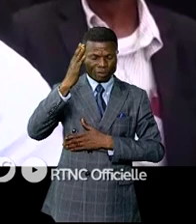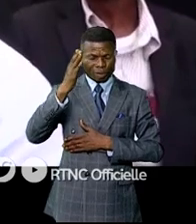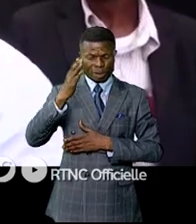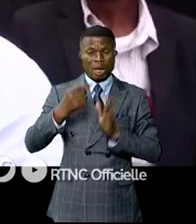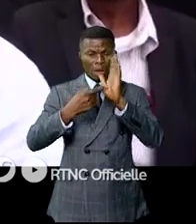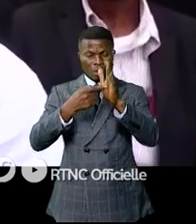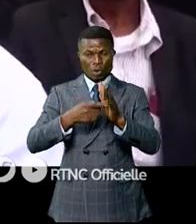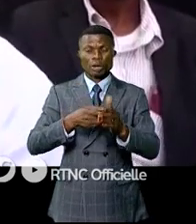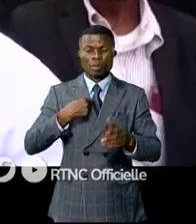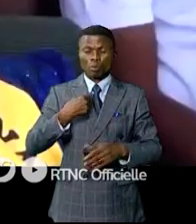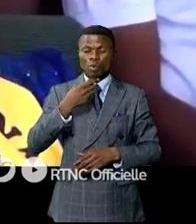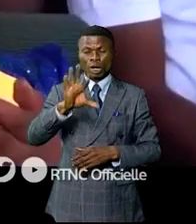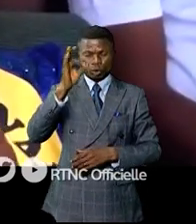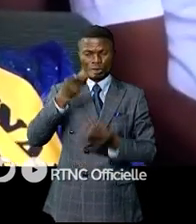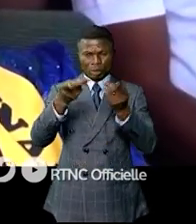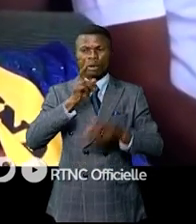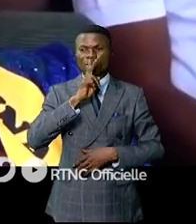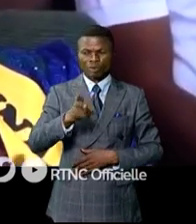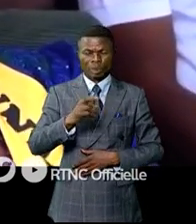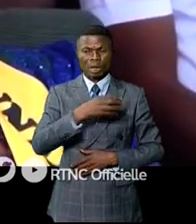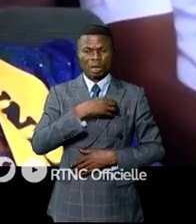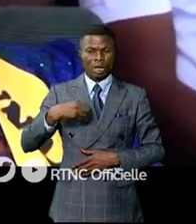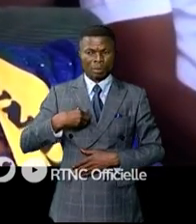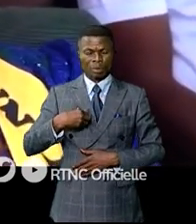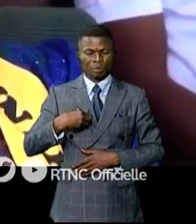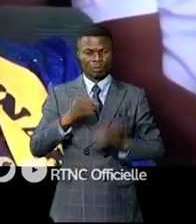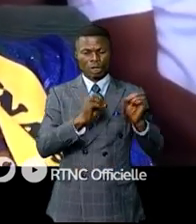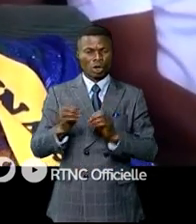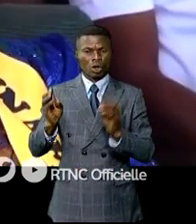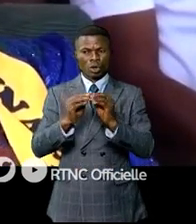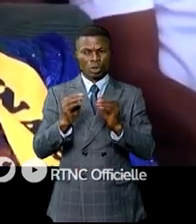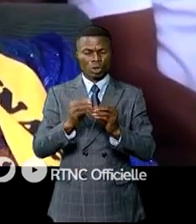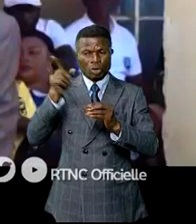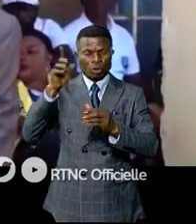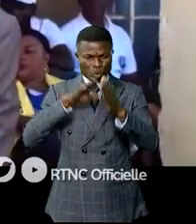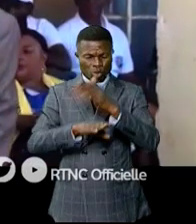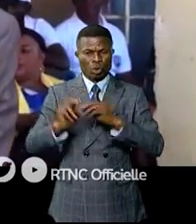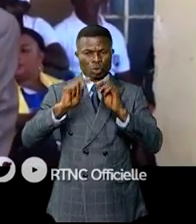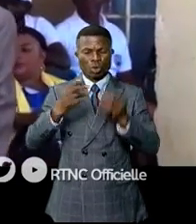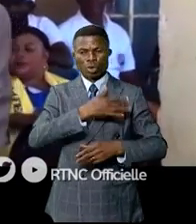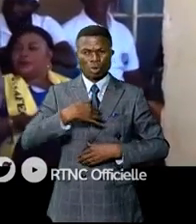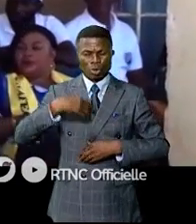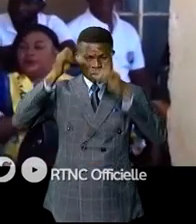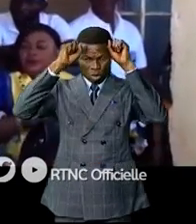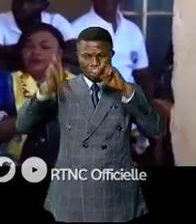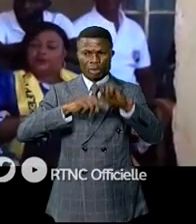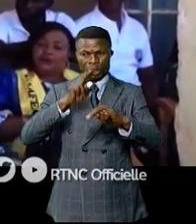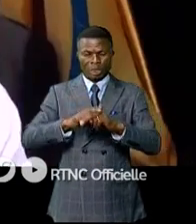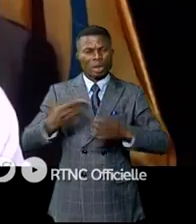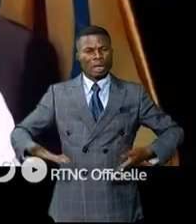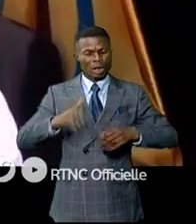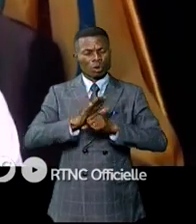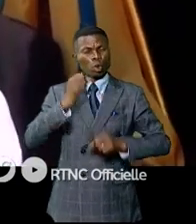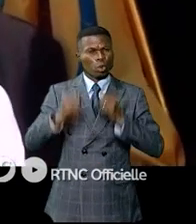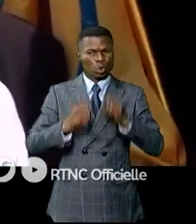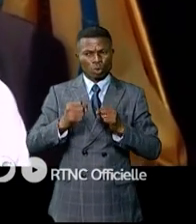Angélique Kyungu, qui a présidé la cérémonie de son adhésion, au nom du président national, a salué la